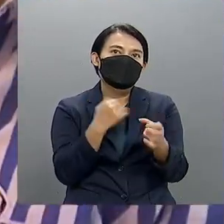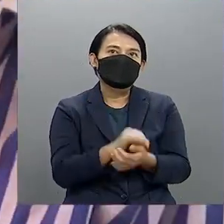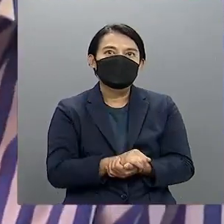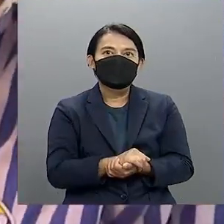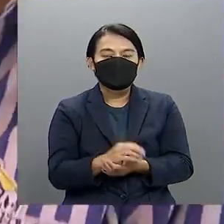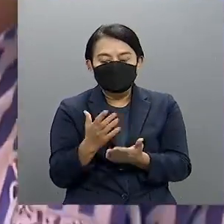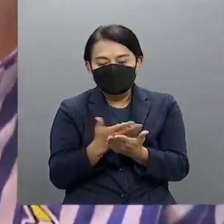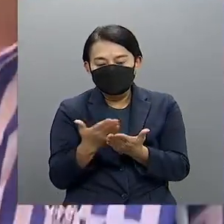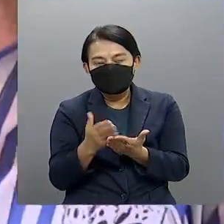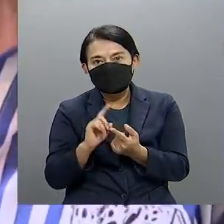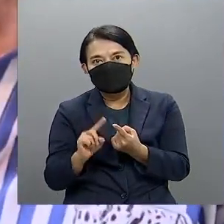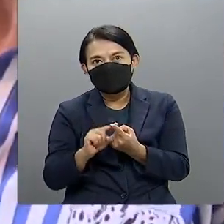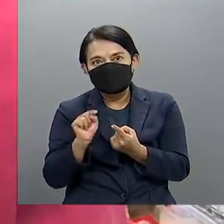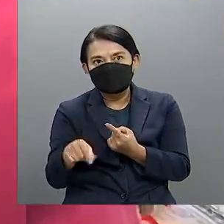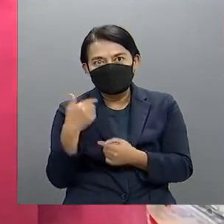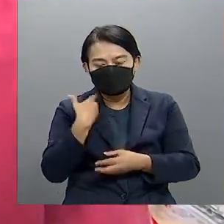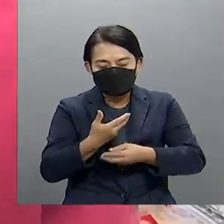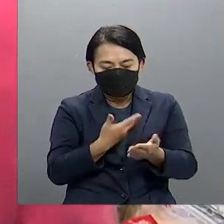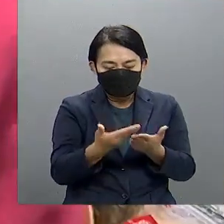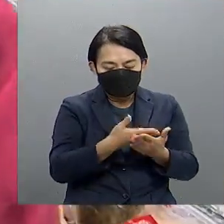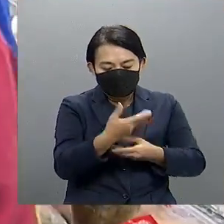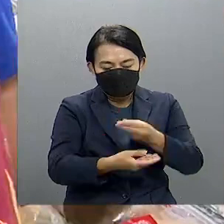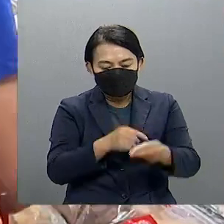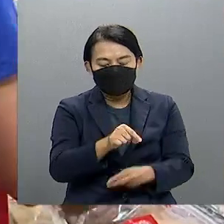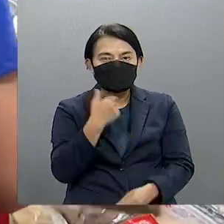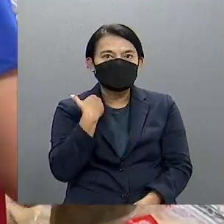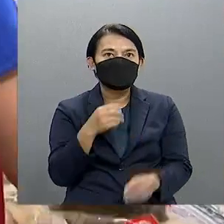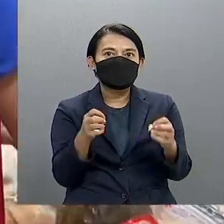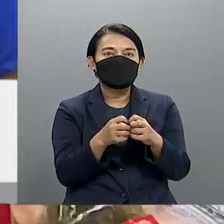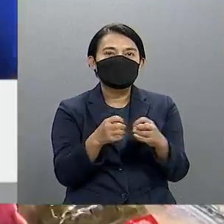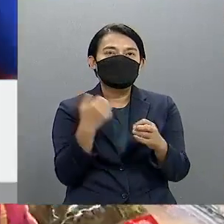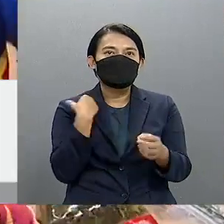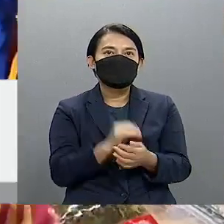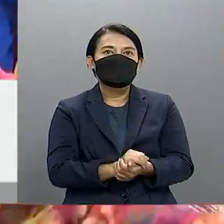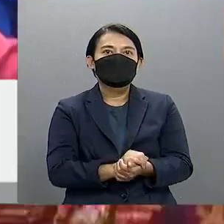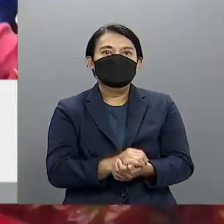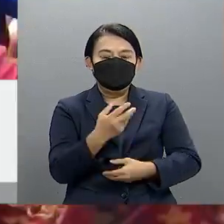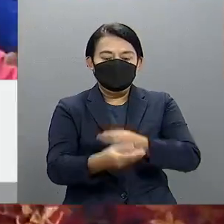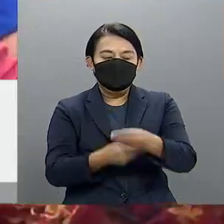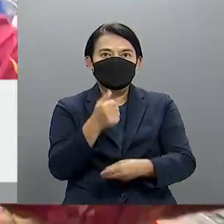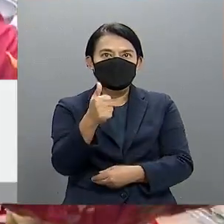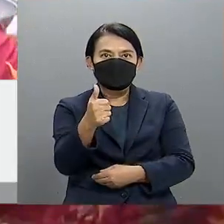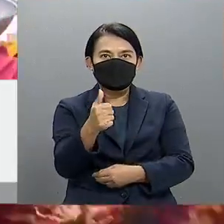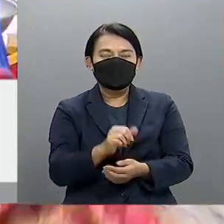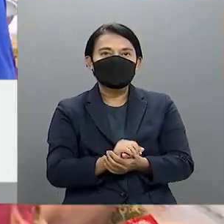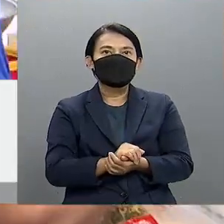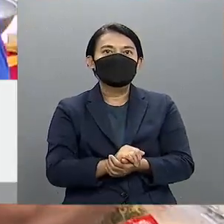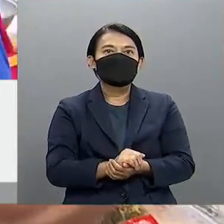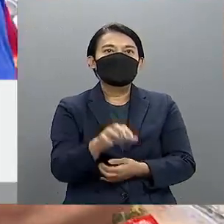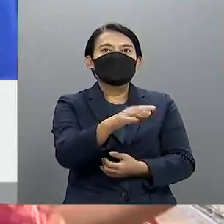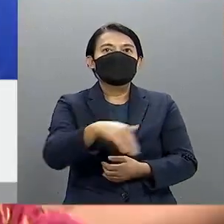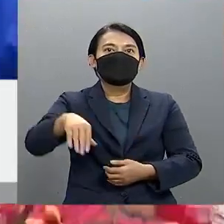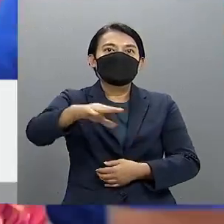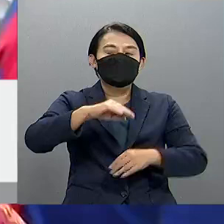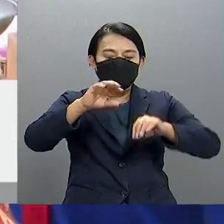หรือไม่ก็ซื้อไปขายก็คือช่วงนั้นแหละ เราขายดีขึ้นนะคะเพราะว่าธรรมดาพอไอ้จัดงานปุ๊บตรงนี้จะเ